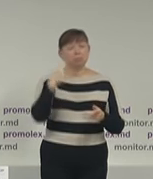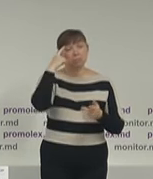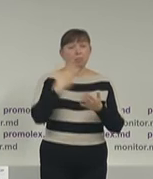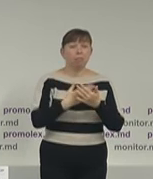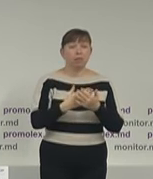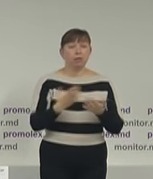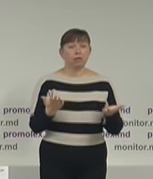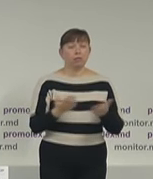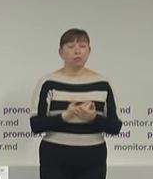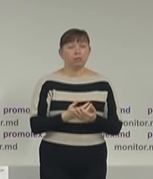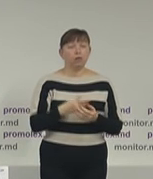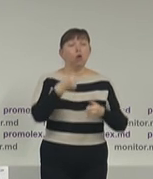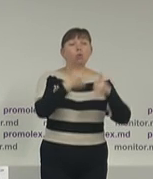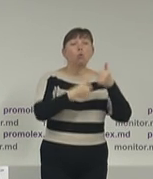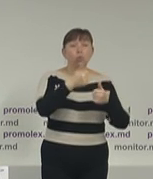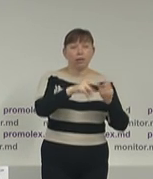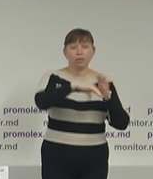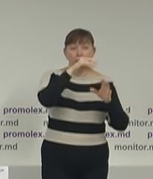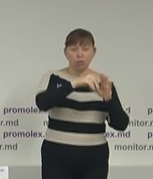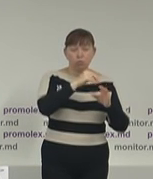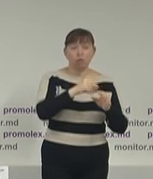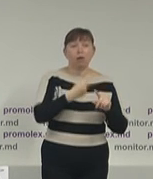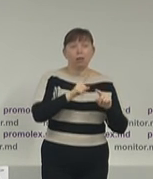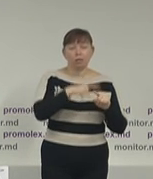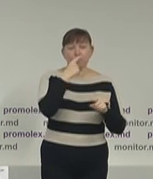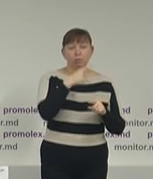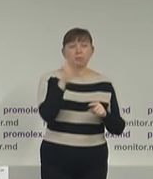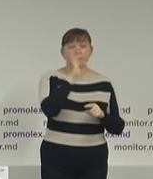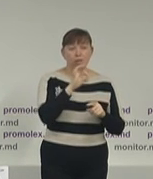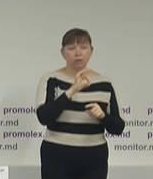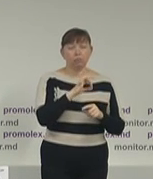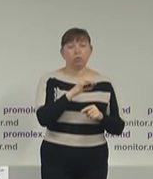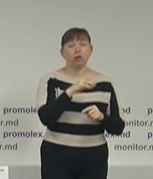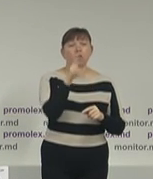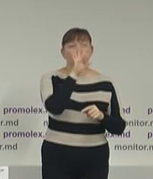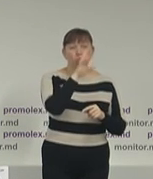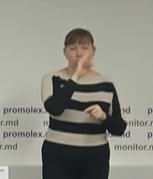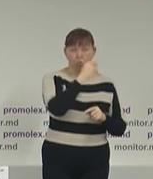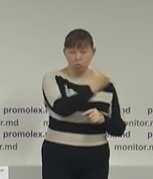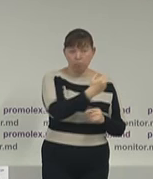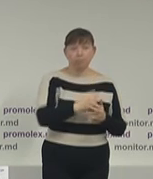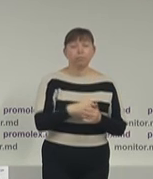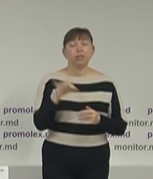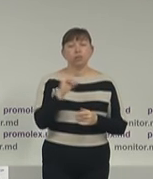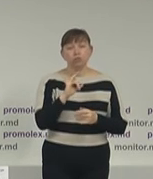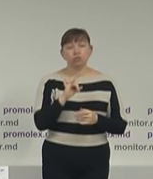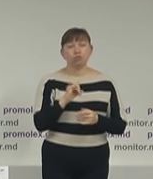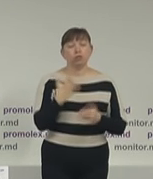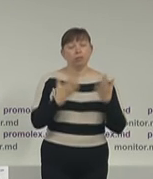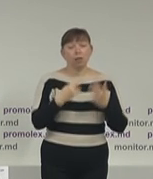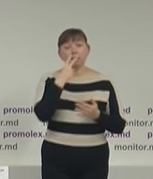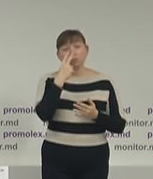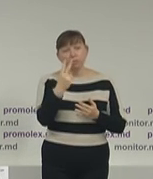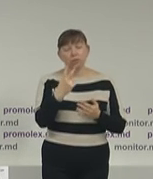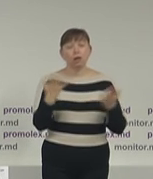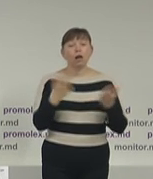din concurenții electorali, fiind vorba de candidatul independent Igor Dodon. Și dacă încercăm să vedem